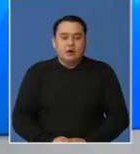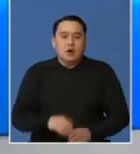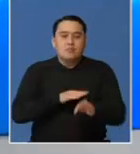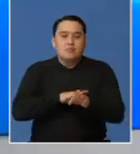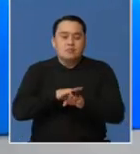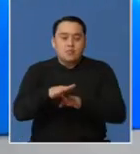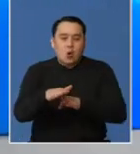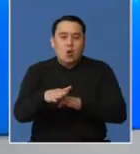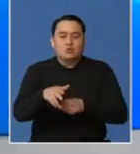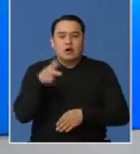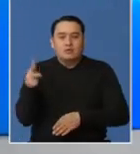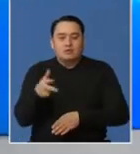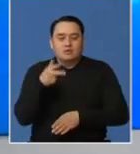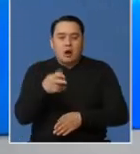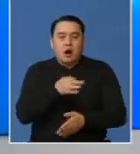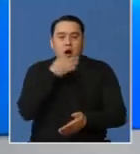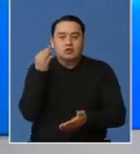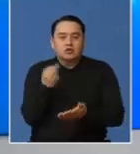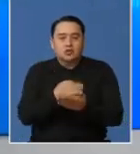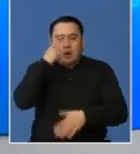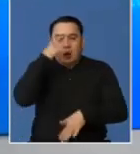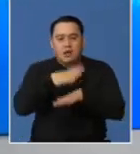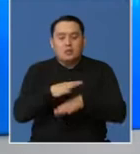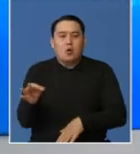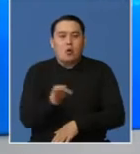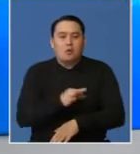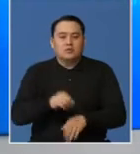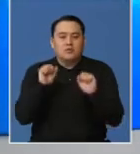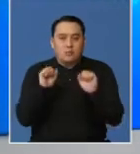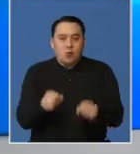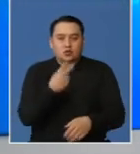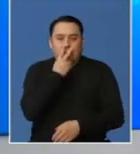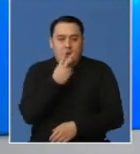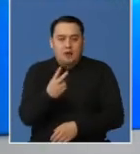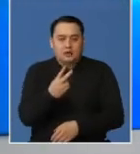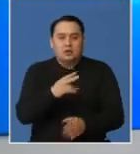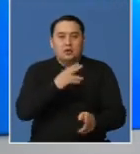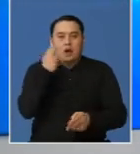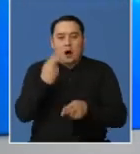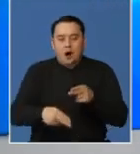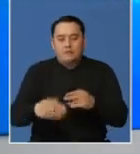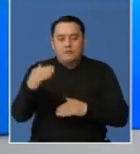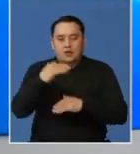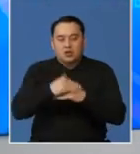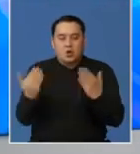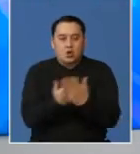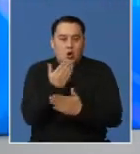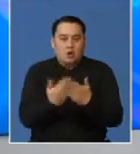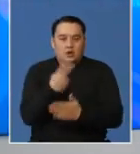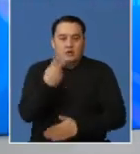Полную версию отчета Акима Алматинской области Аманды Кабаталова вы можете посмотреть после окончания вечерних новостей